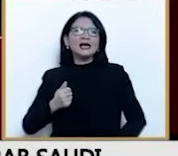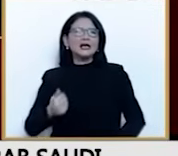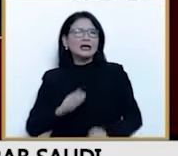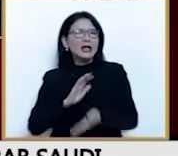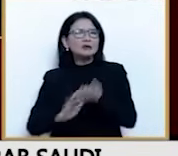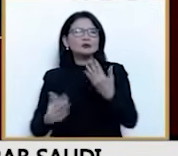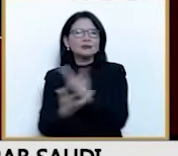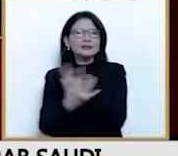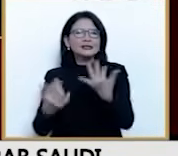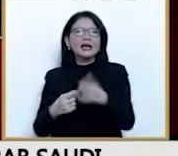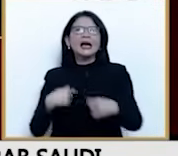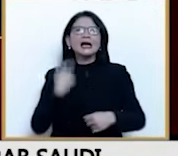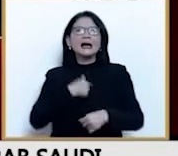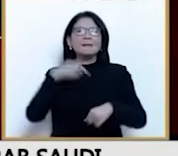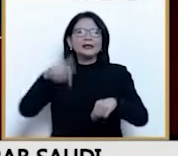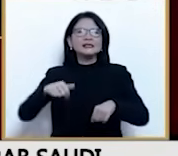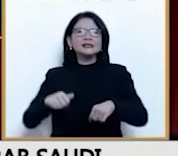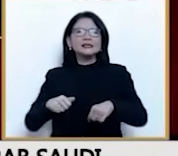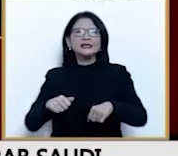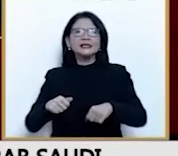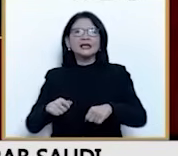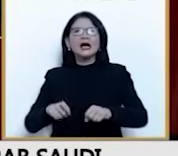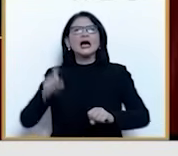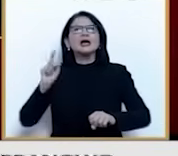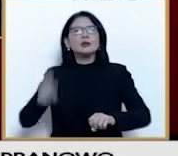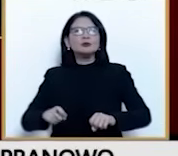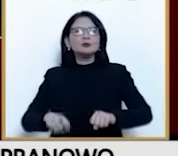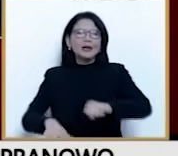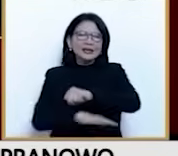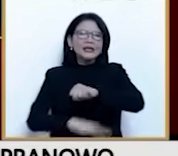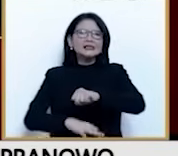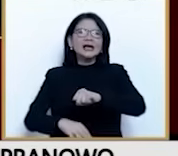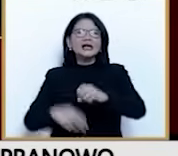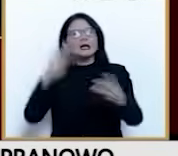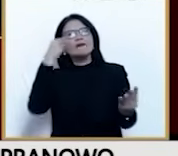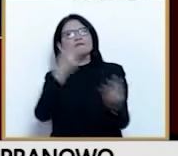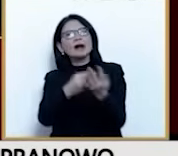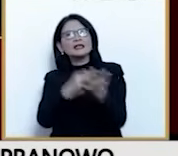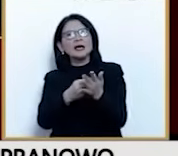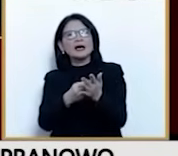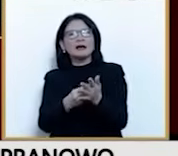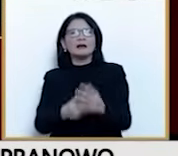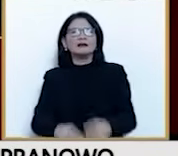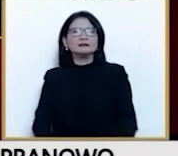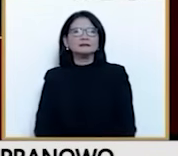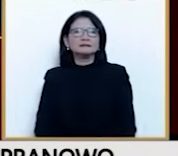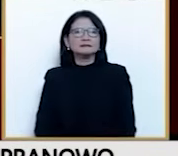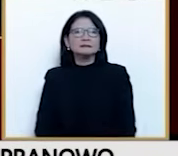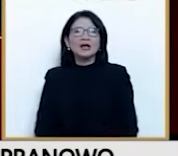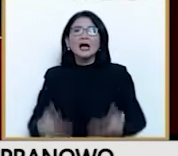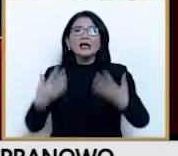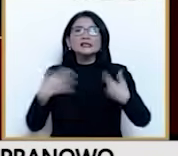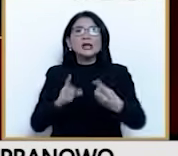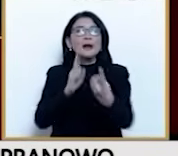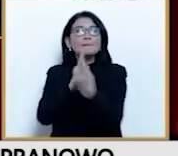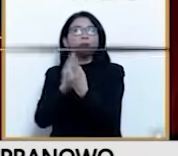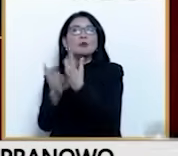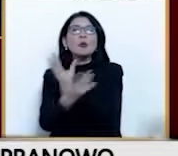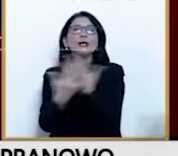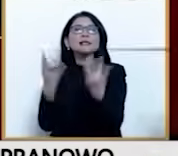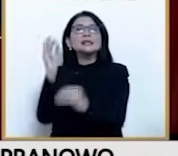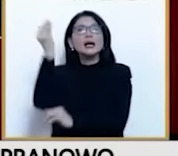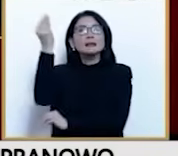di sini untuk menjadikan setiap kebutuhan dasar sebagai kenyataan, bukan lagi impian. Setelah bertemu warga